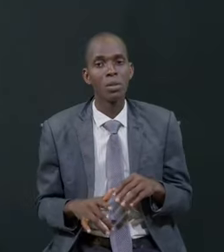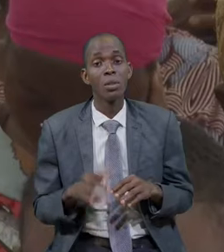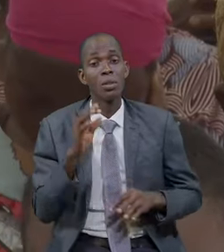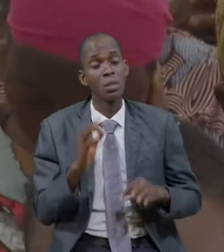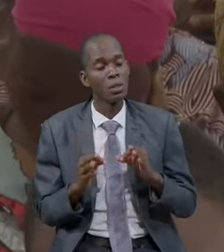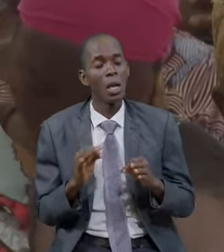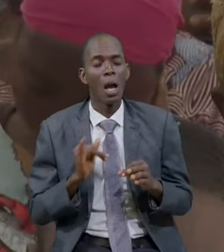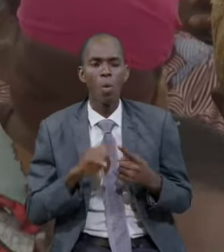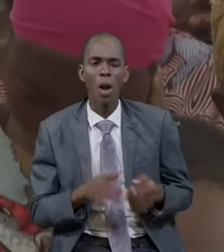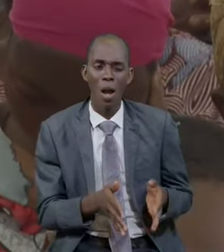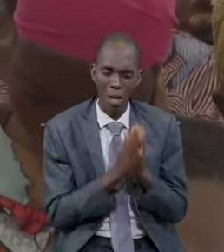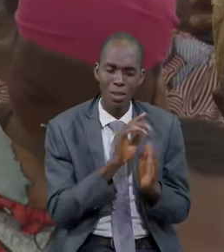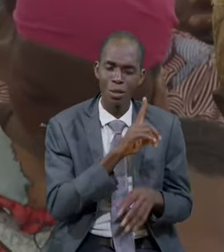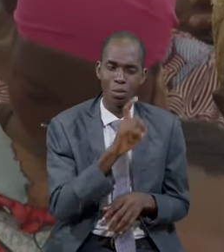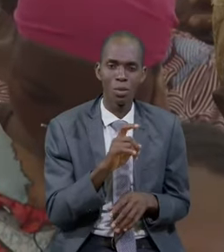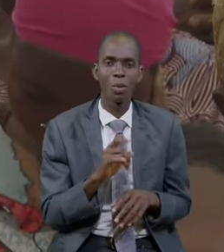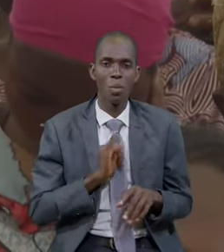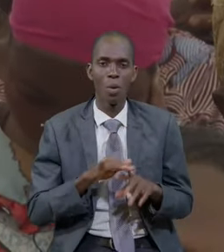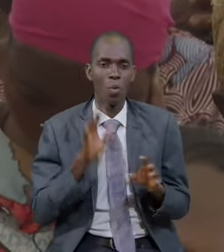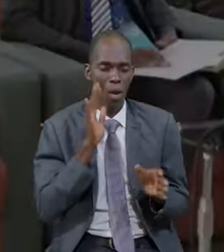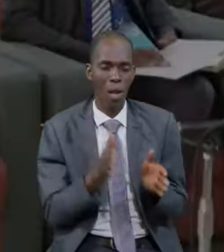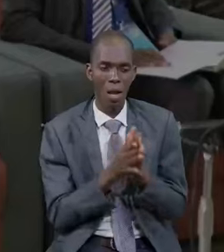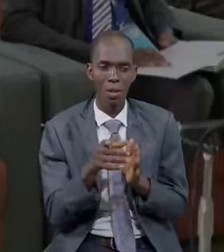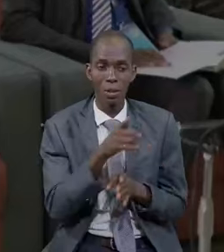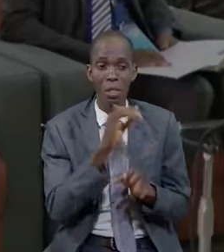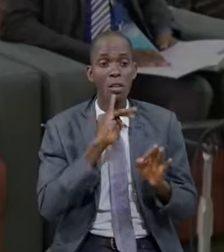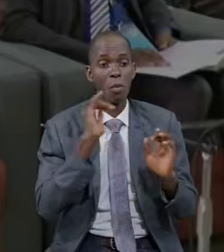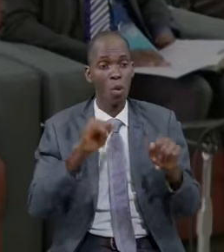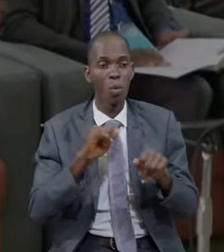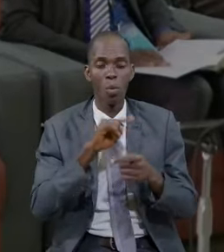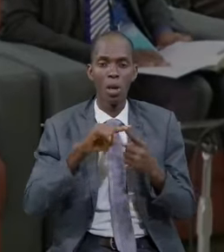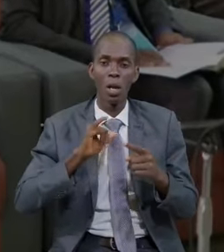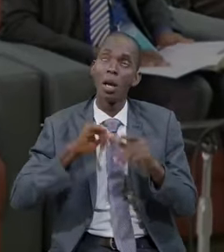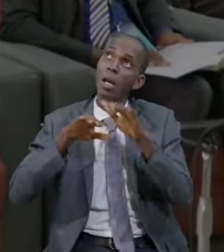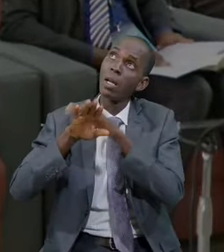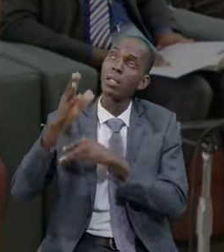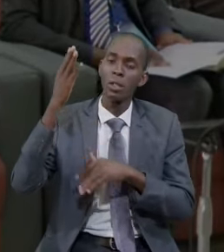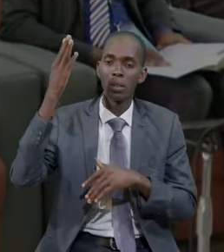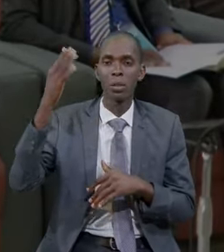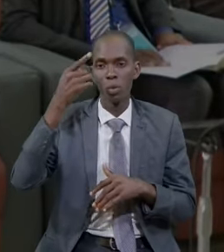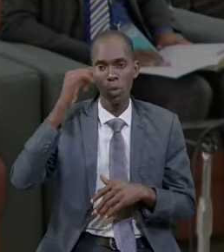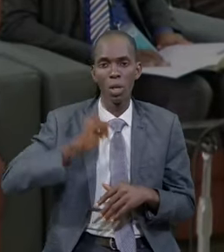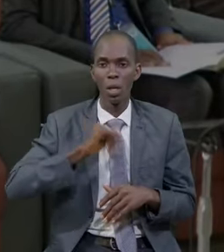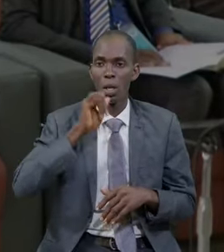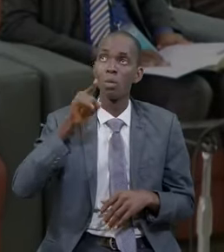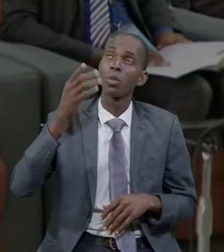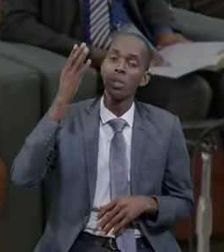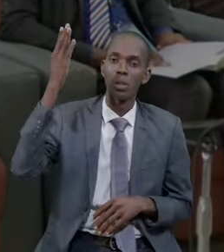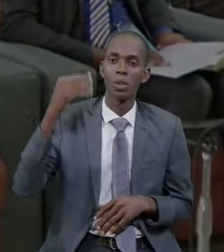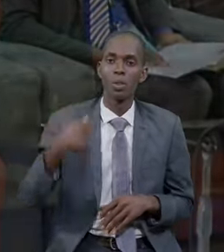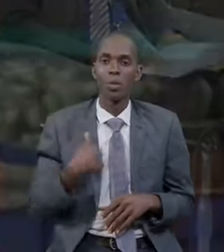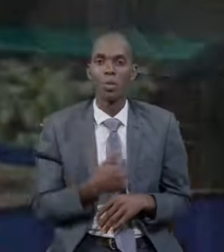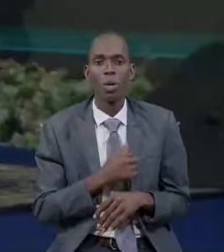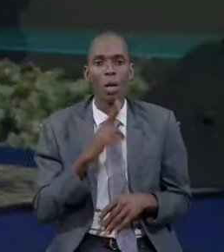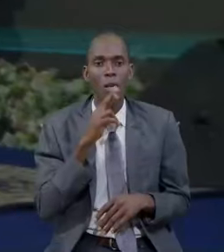Parce que je monte là-bas. Je monte là-bas. Mais, ils ne sont pas là pour poser des